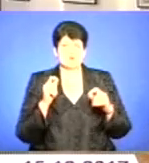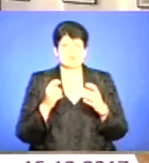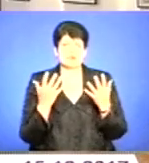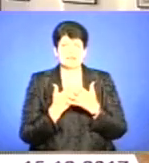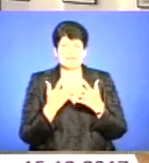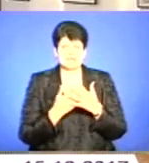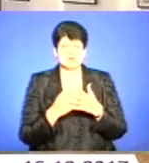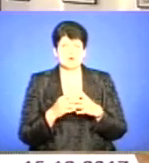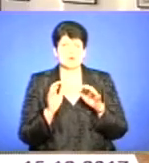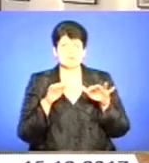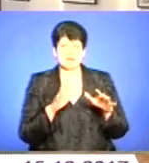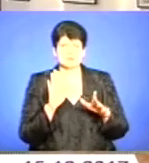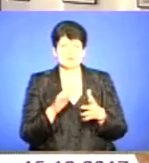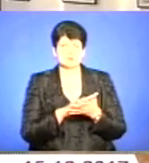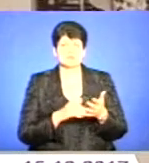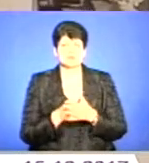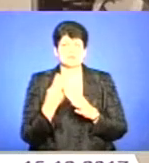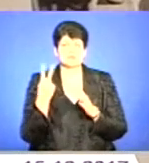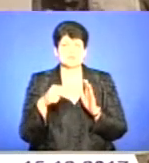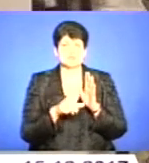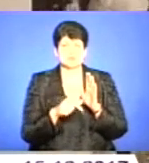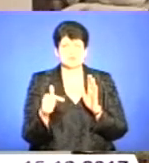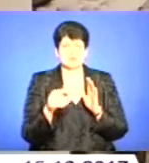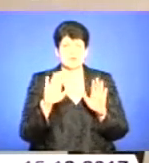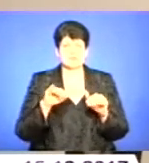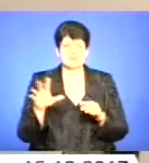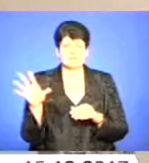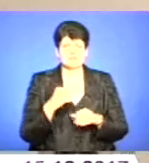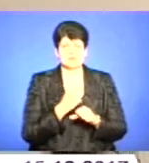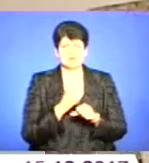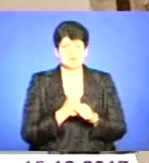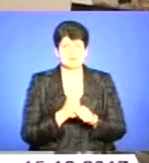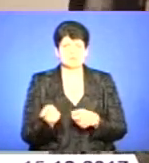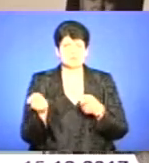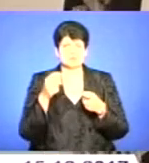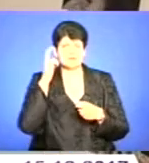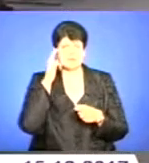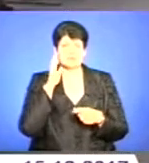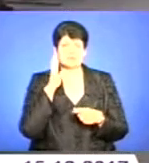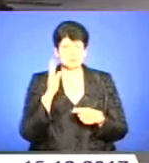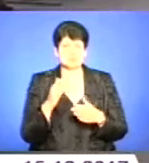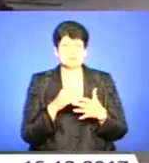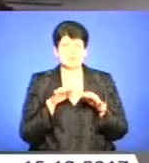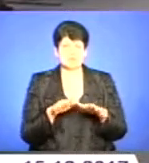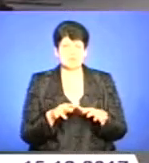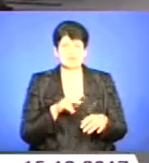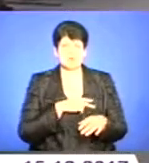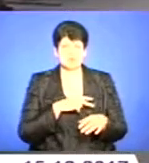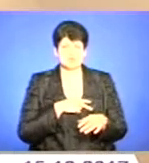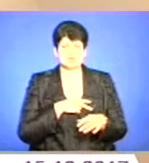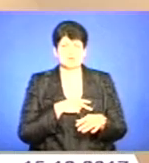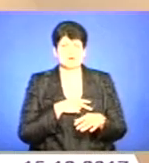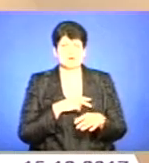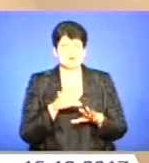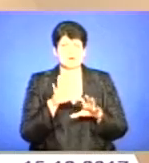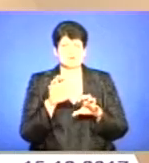Тернополі вона триватиме до 26 грудня. Після цього усі роботи відвезуть до Києва, де відбудеться церемонія нагородження авторів фотографій.